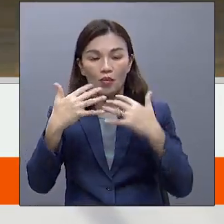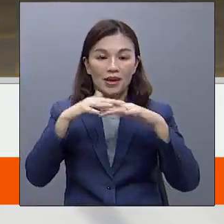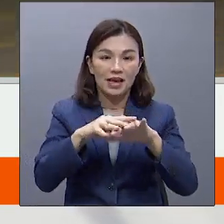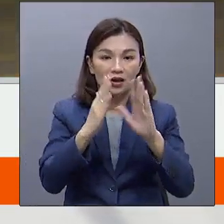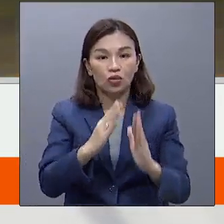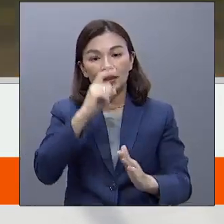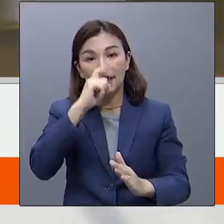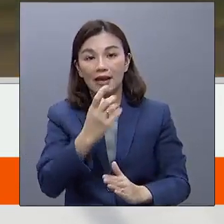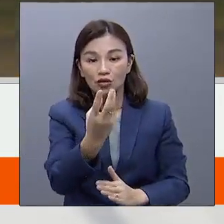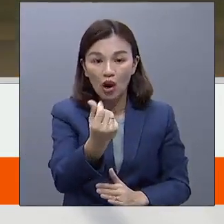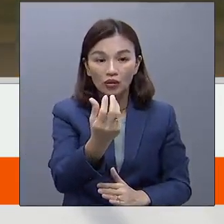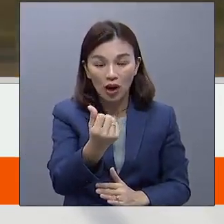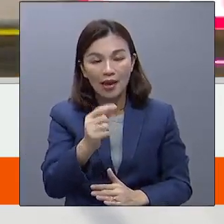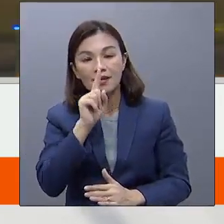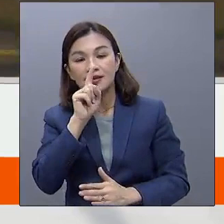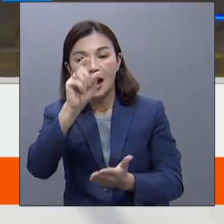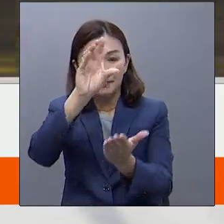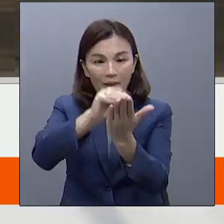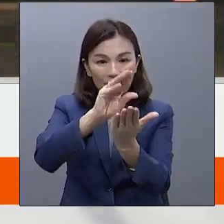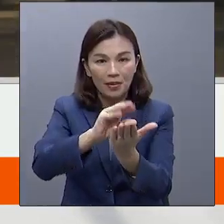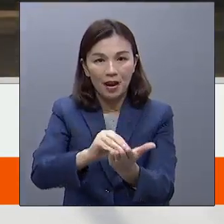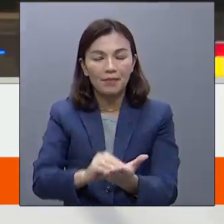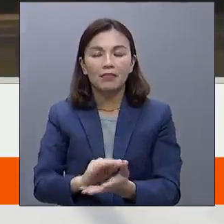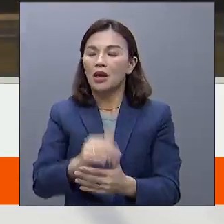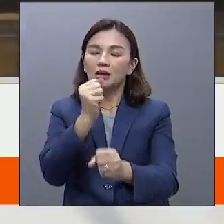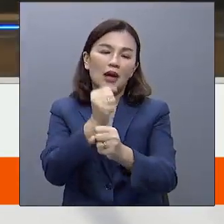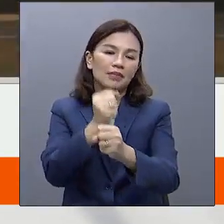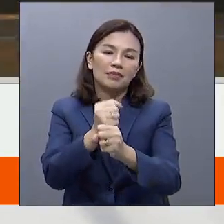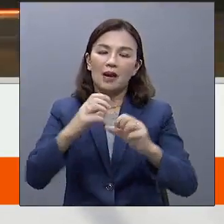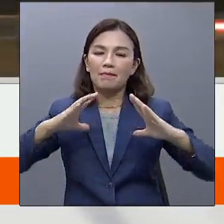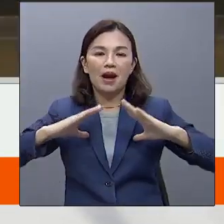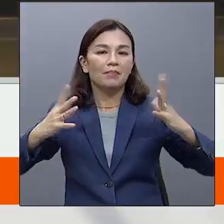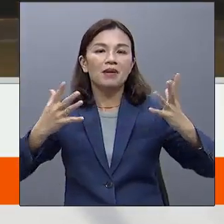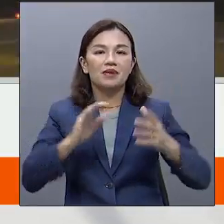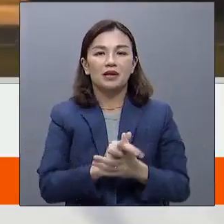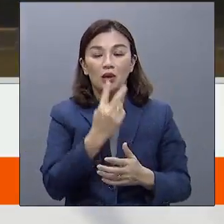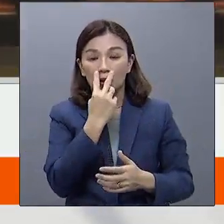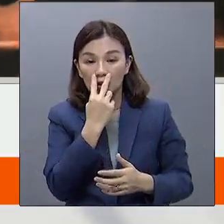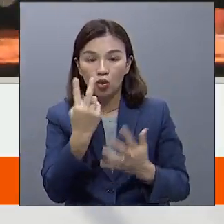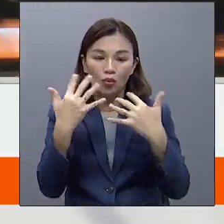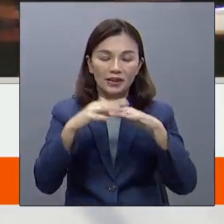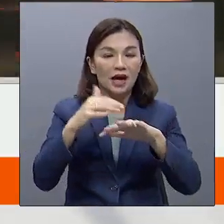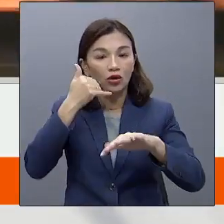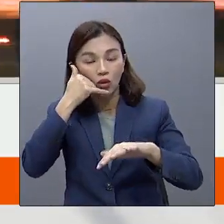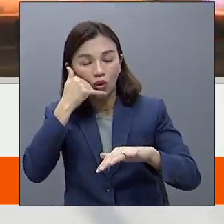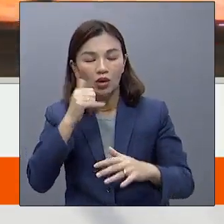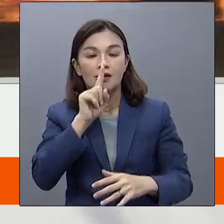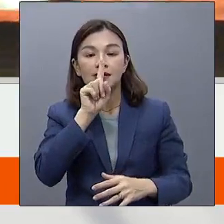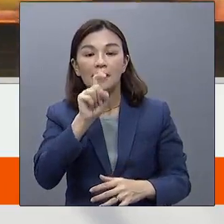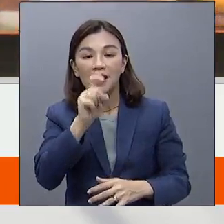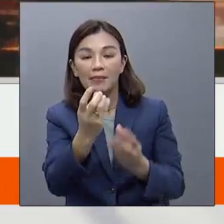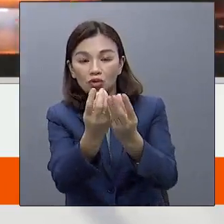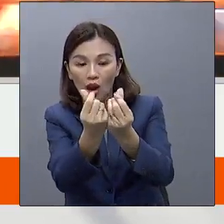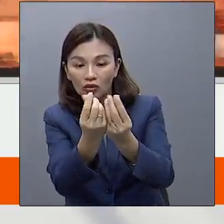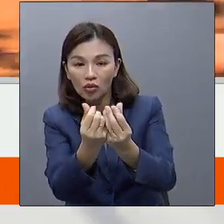คนไทยที่อยู่นะครับทำงานตอนกลางคืนนะฮะไม่ได้ไม่ได้พักเลยเพราะว่าเราๆเราต้องเช็คตลอดเวลาว่ามีเท่าไหร่แน่